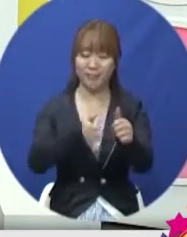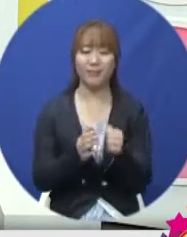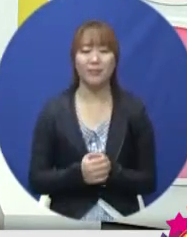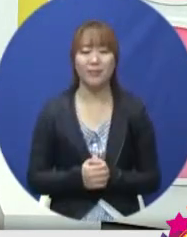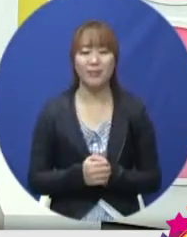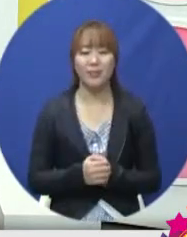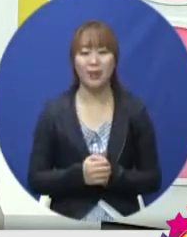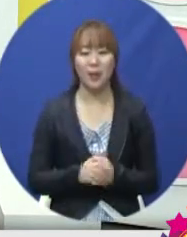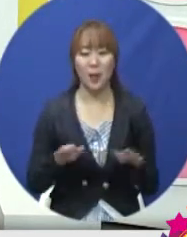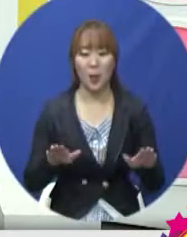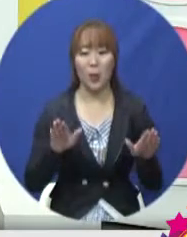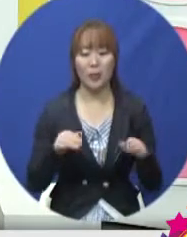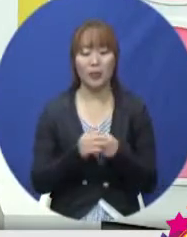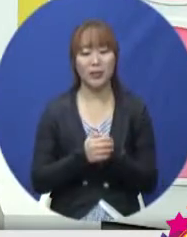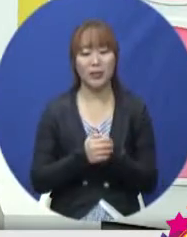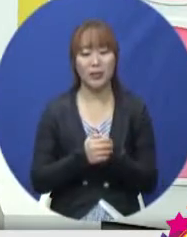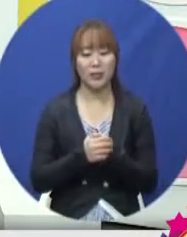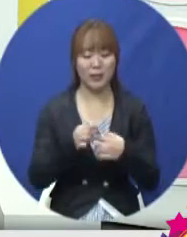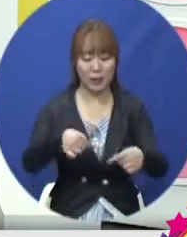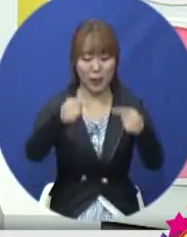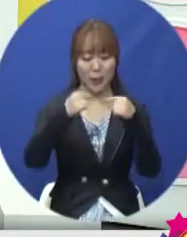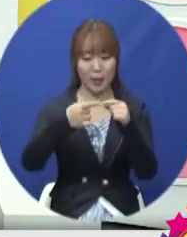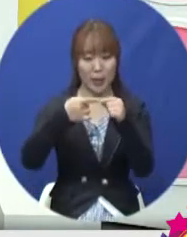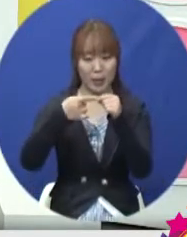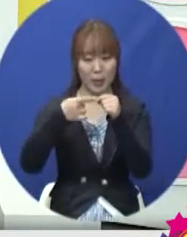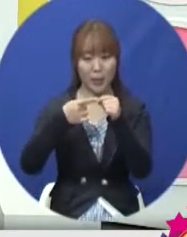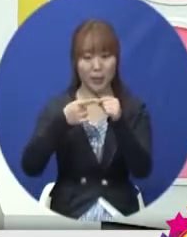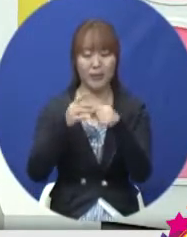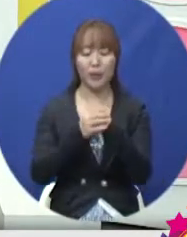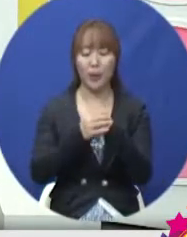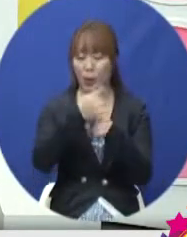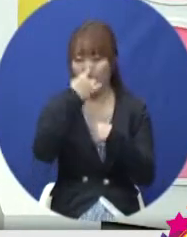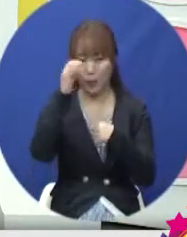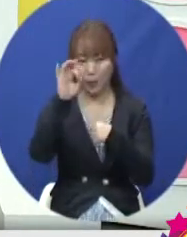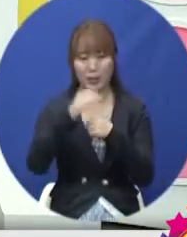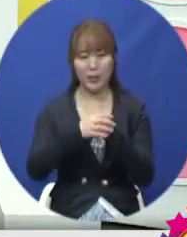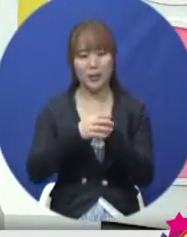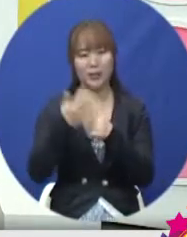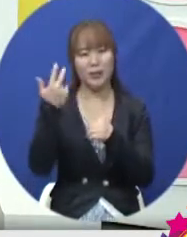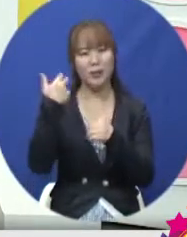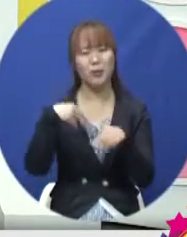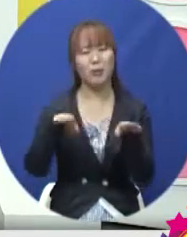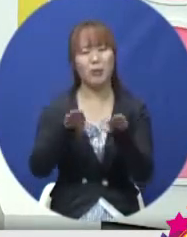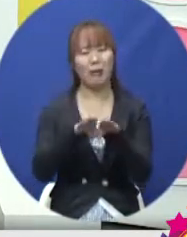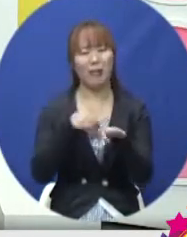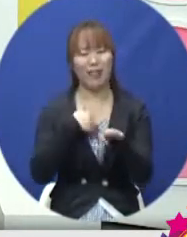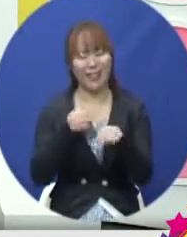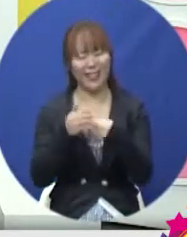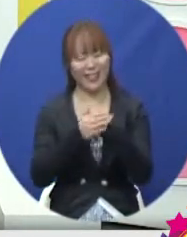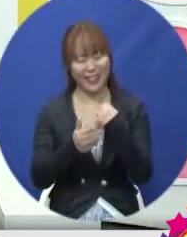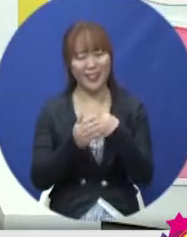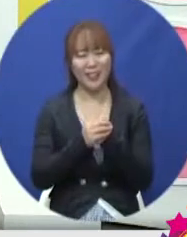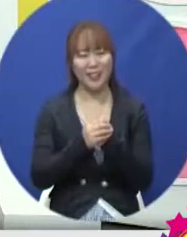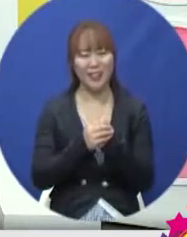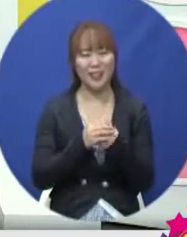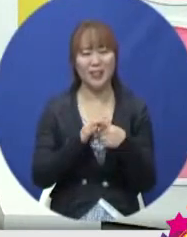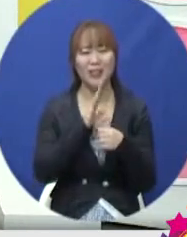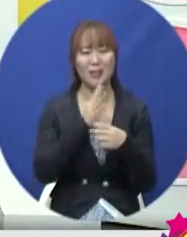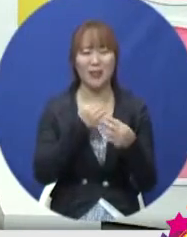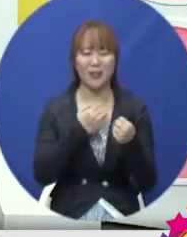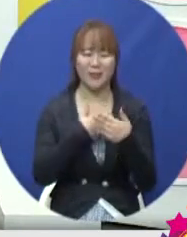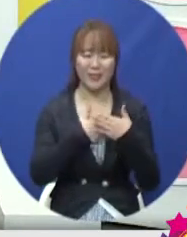네. 자, 오늘 첫 번째 참여자분 얼른 만나고 싶습니다. 지난주 한 주 못 만났더니. 그러니까요. 어휴,